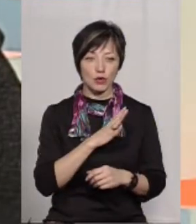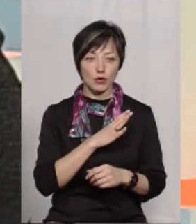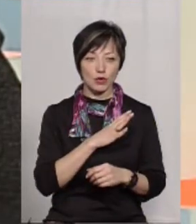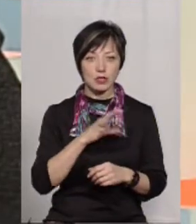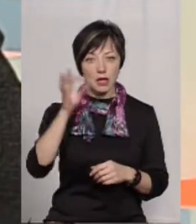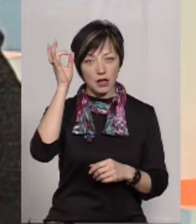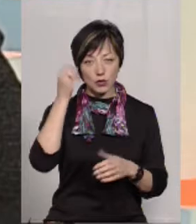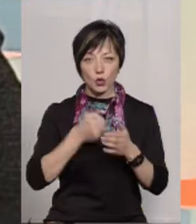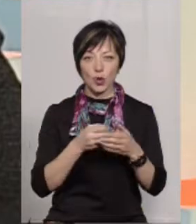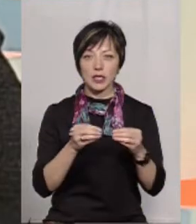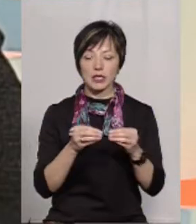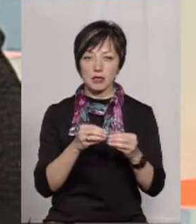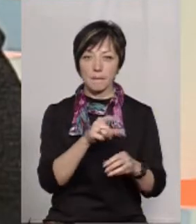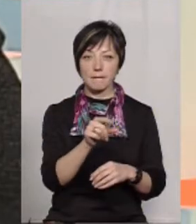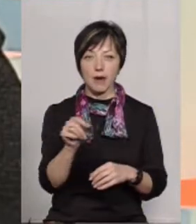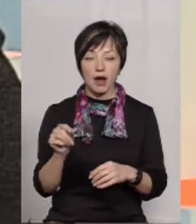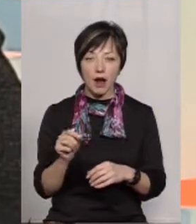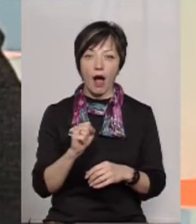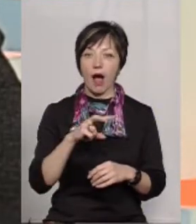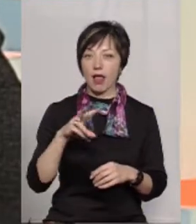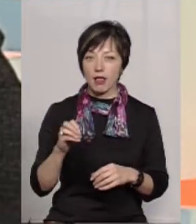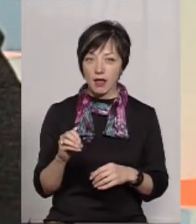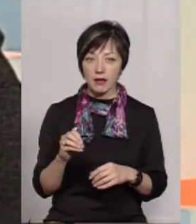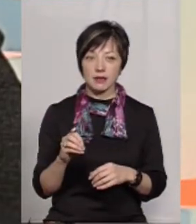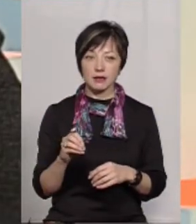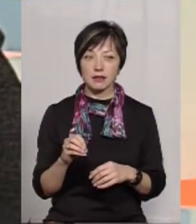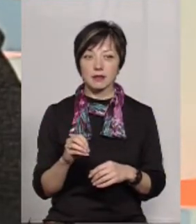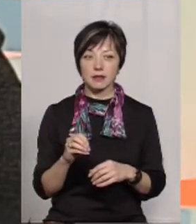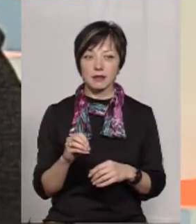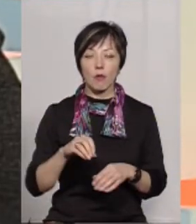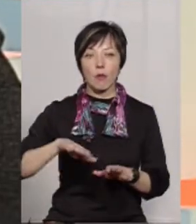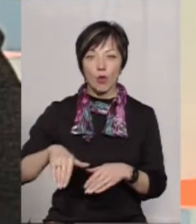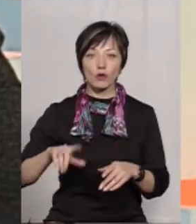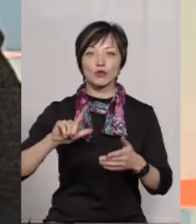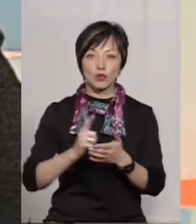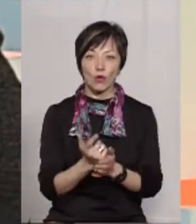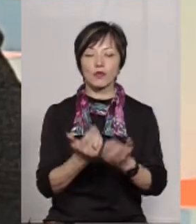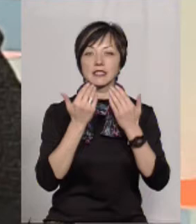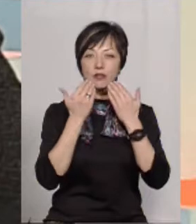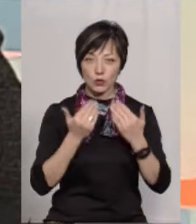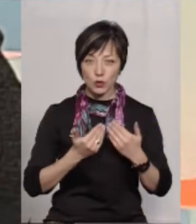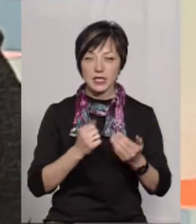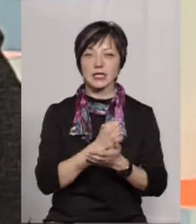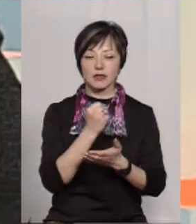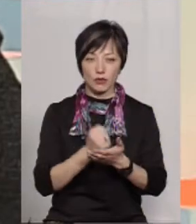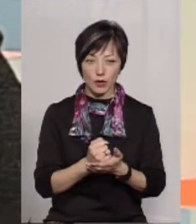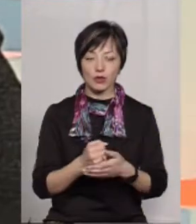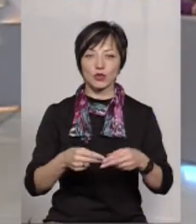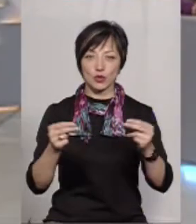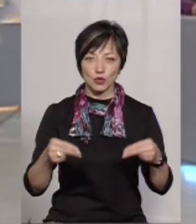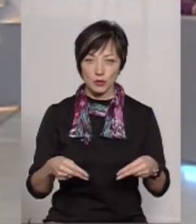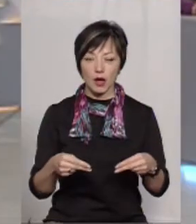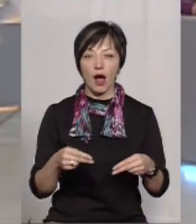так я собі, десь до десятка пар всього-навсього. Але пару такі, що потім знову звернулися такі і зареєстрували свій